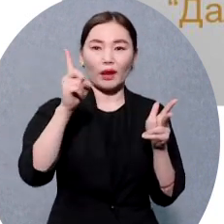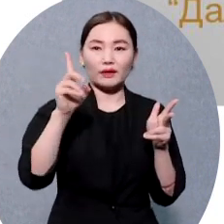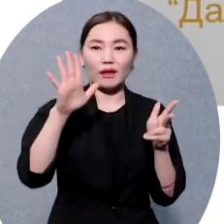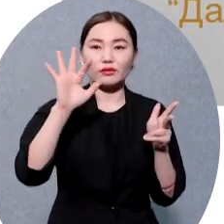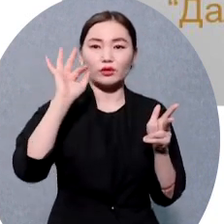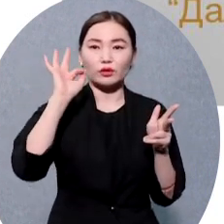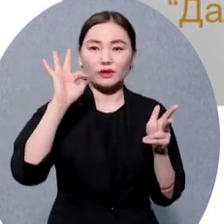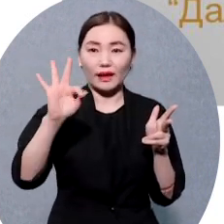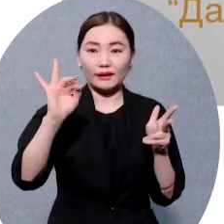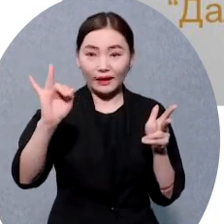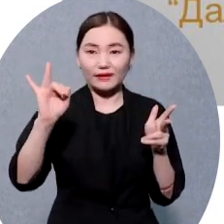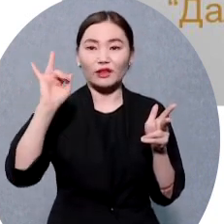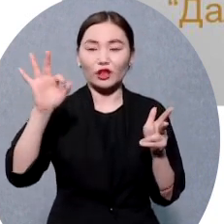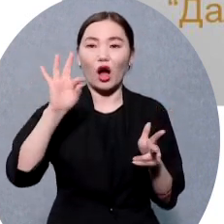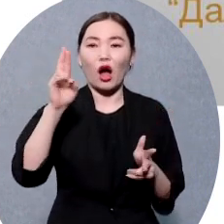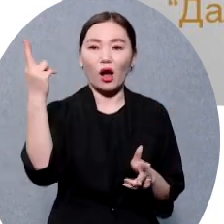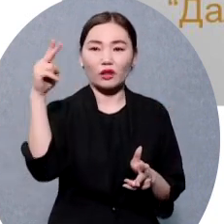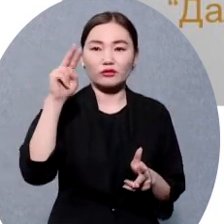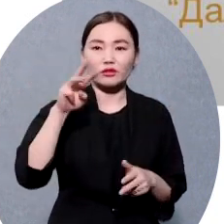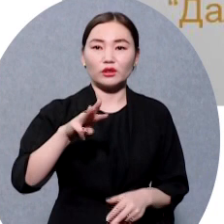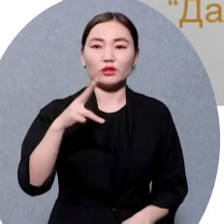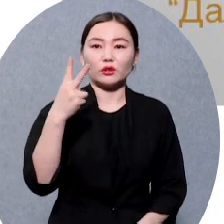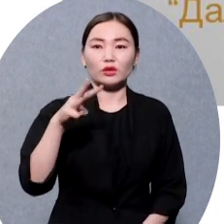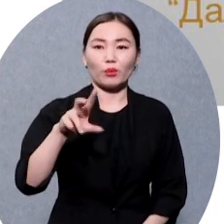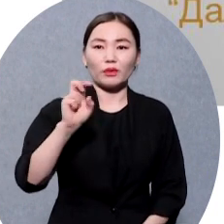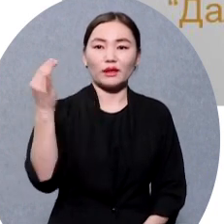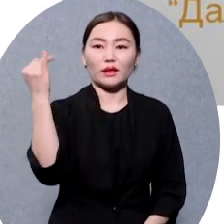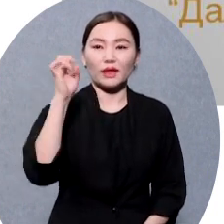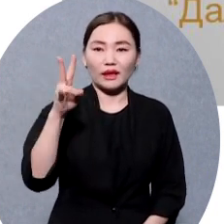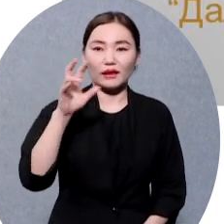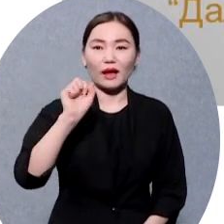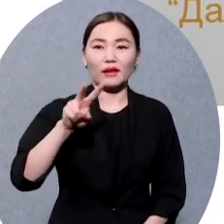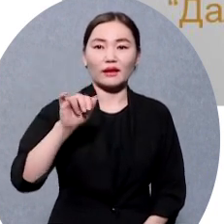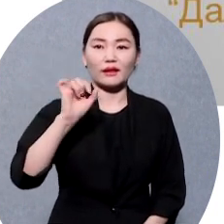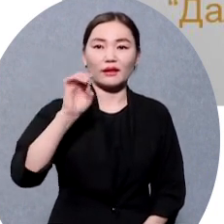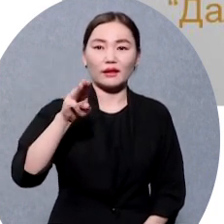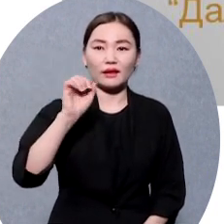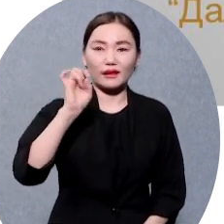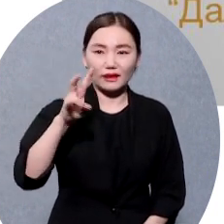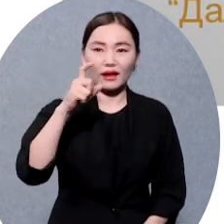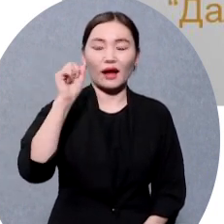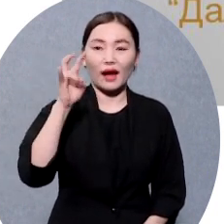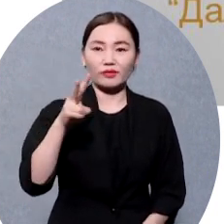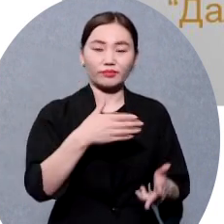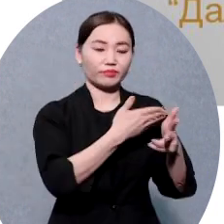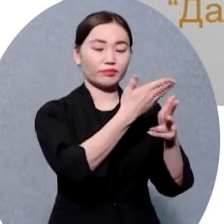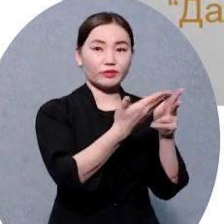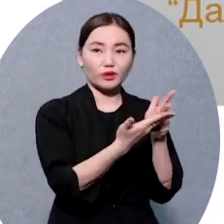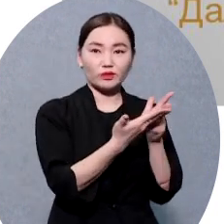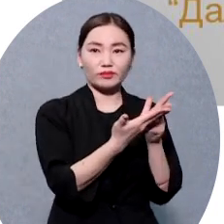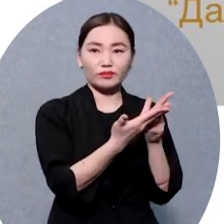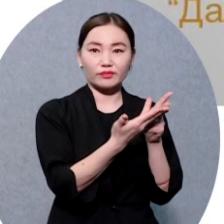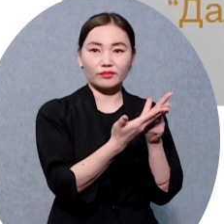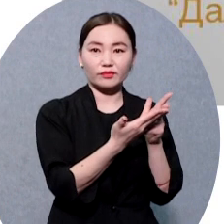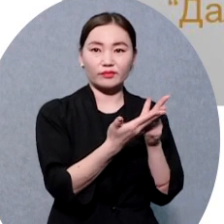1 чан гариу, энэ нь одоо 3 метр гариу өндөр гэсэн үг. За тахлаг хойлог хэдүгөө боловч хүч одоо асааж өргөл